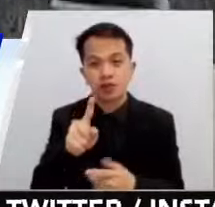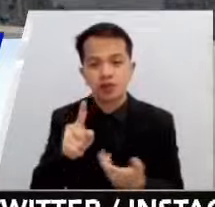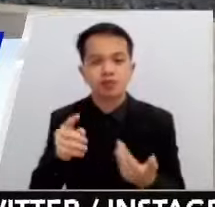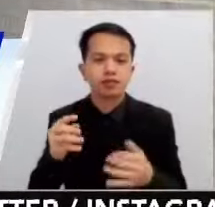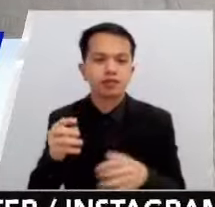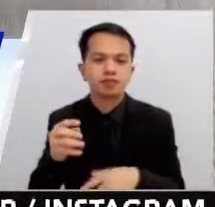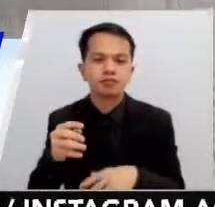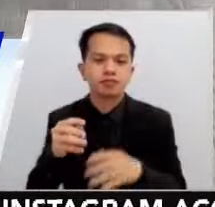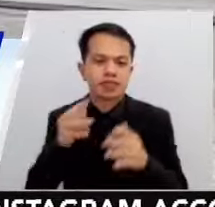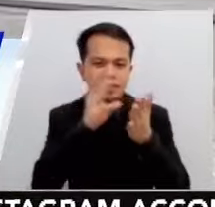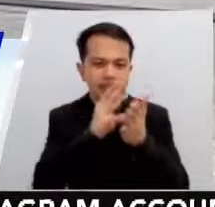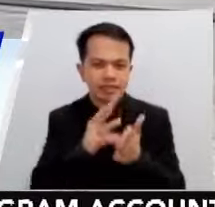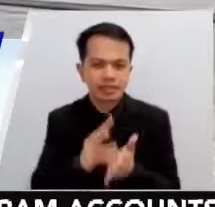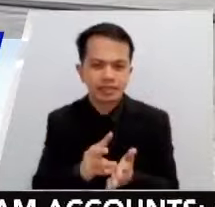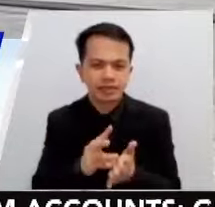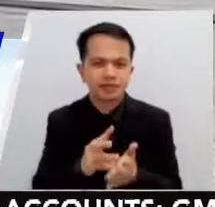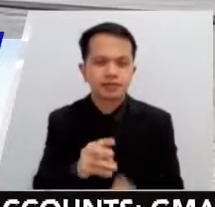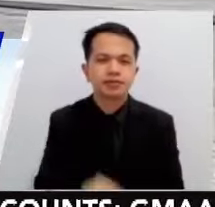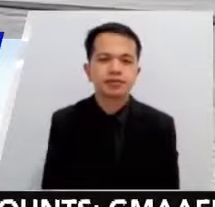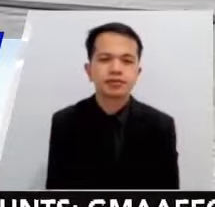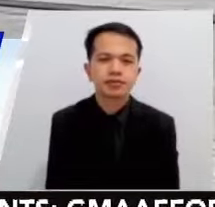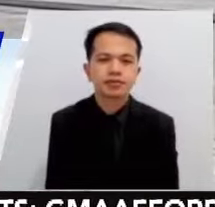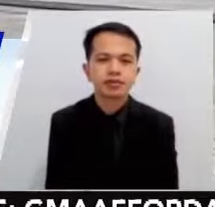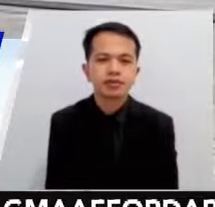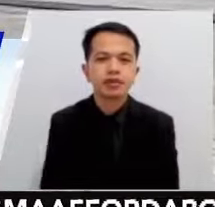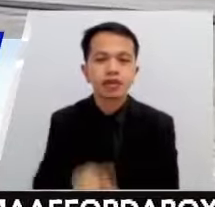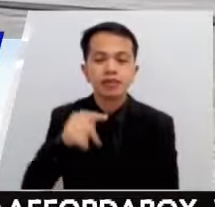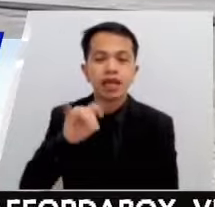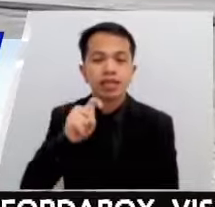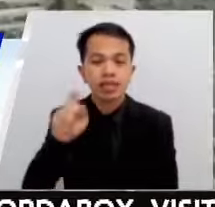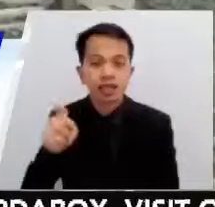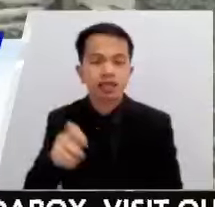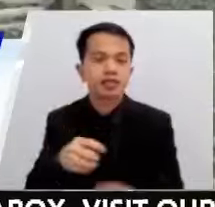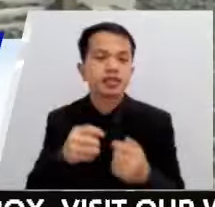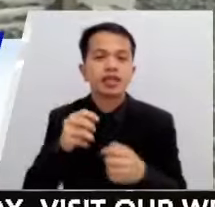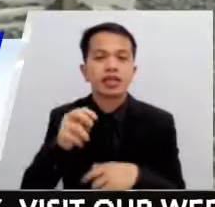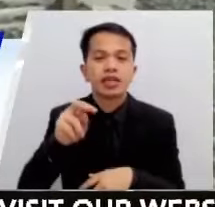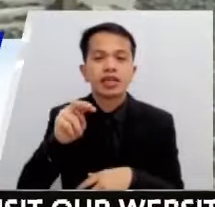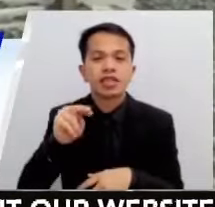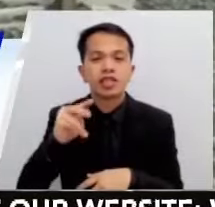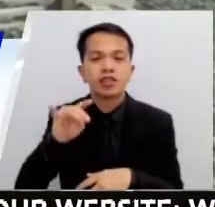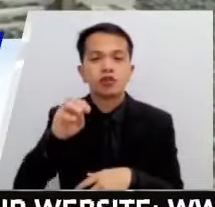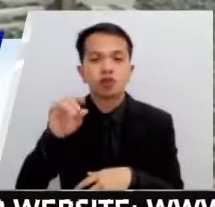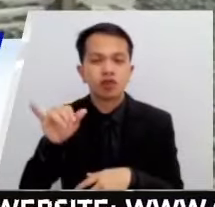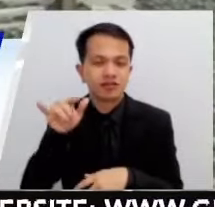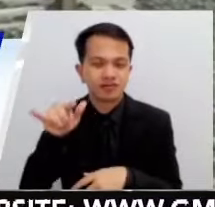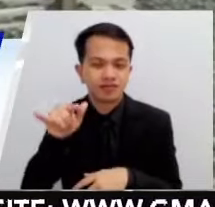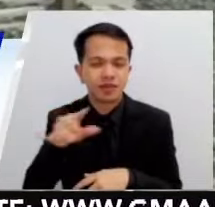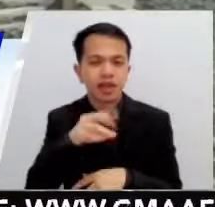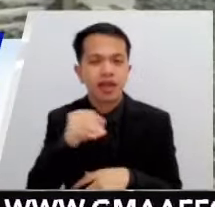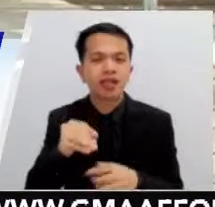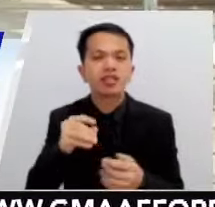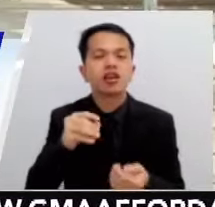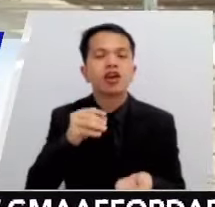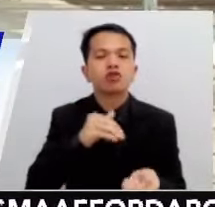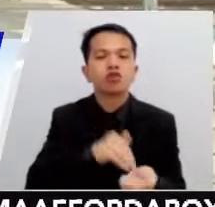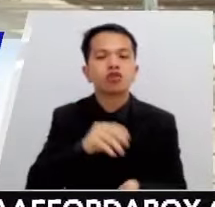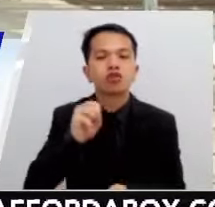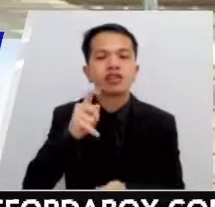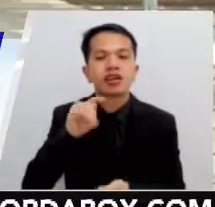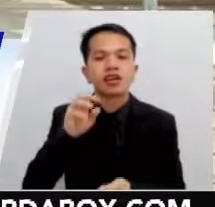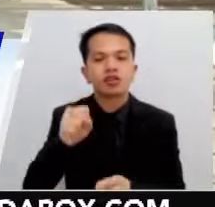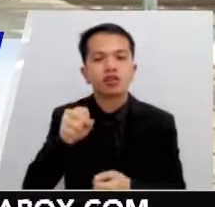Mia Road Station, PITX Station, Ninoy Aquino Avenue Station, pati Dr. Santos Station, lahat po yan sa